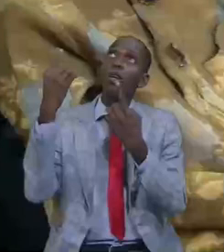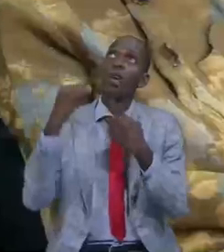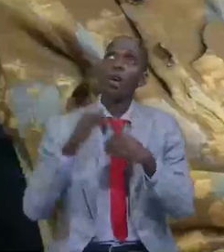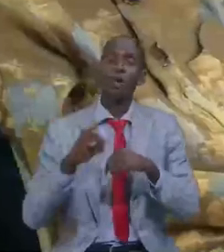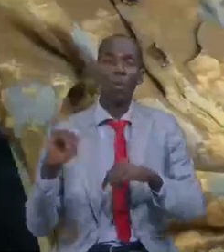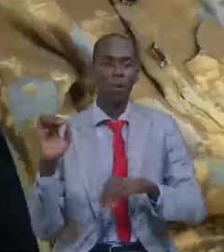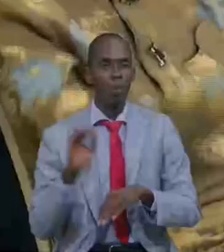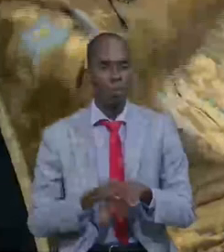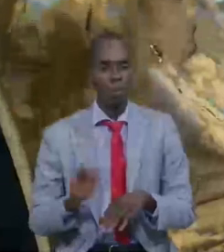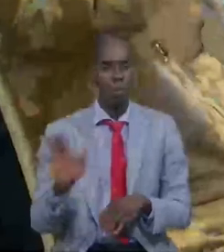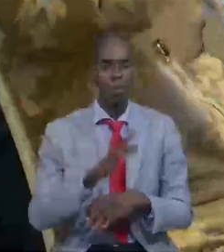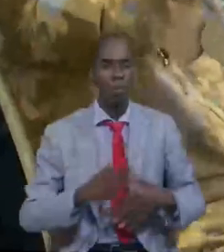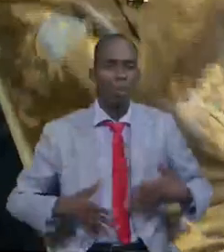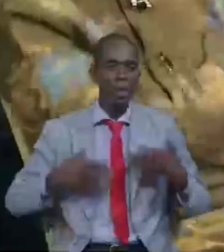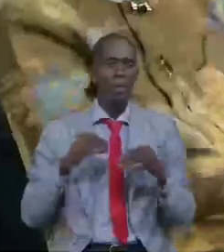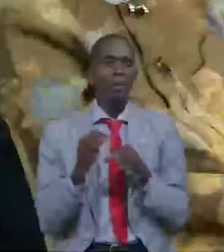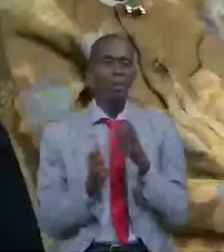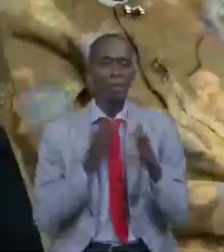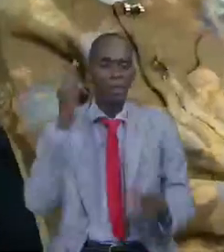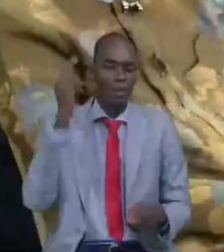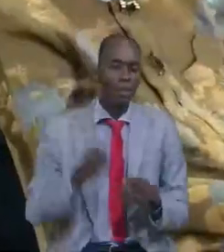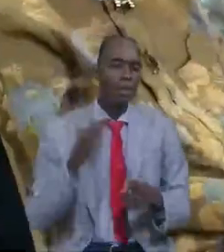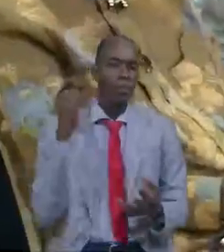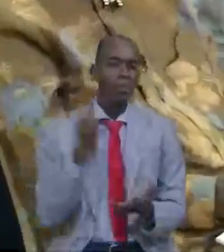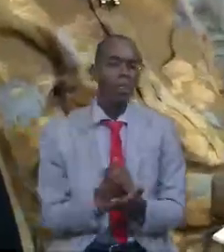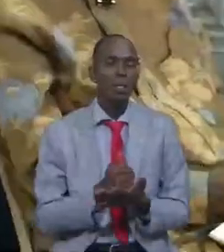Et ça te parviendra. Amen.